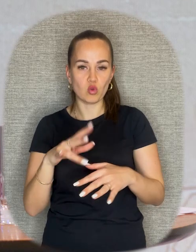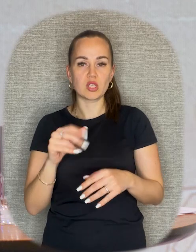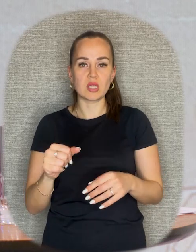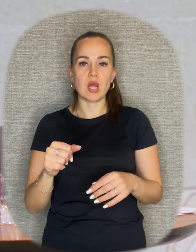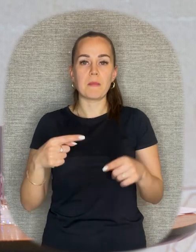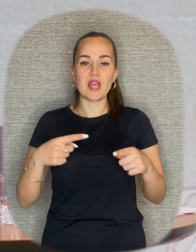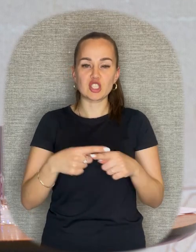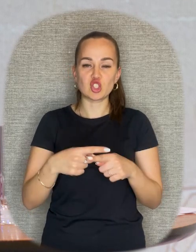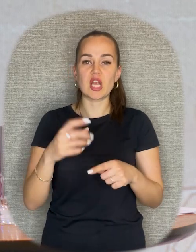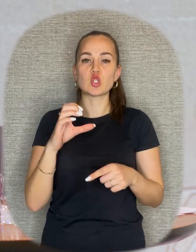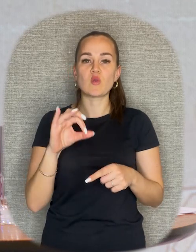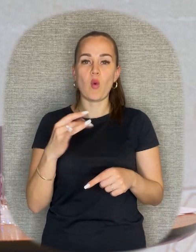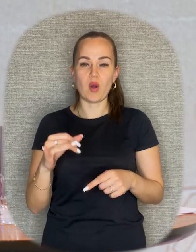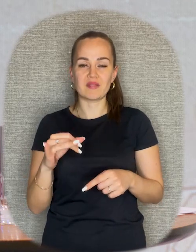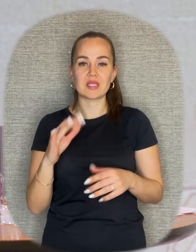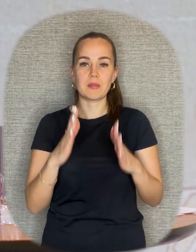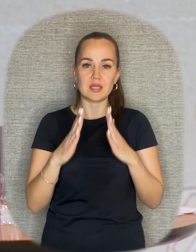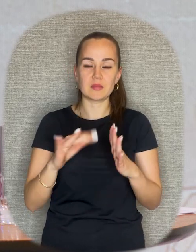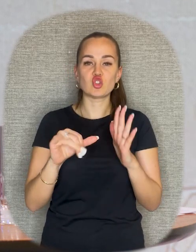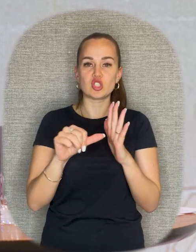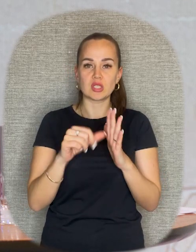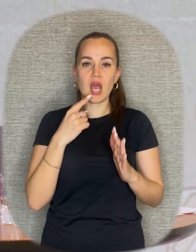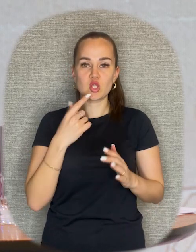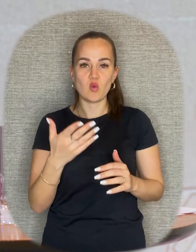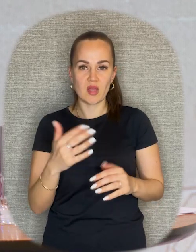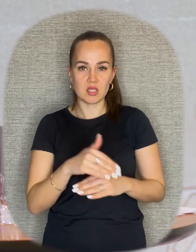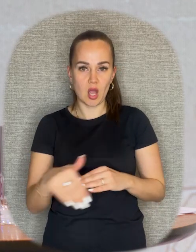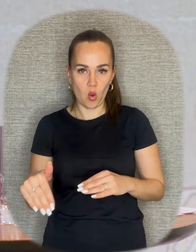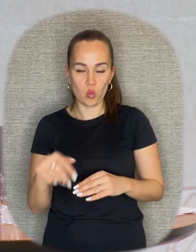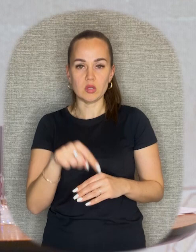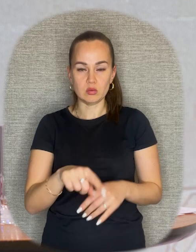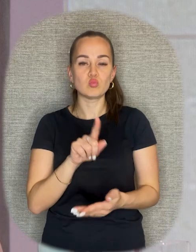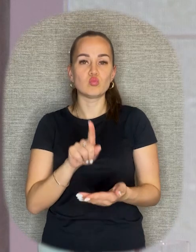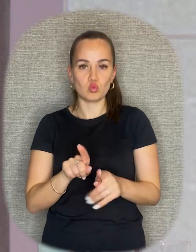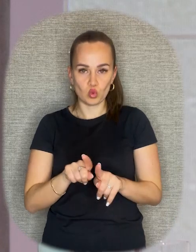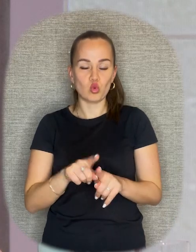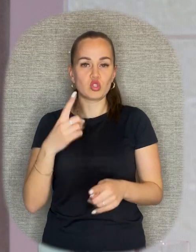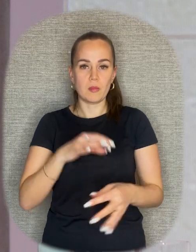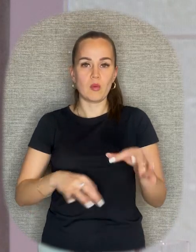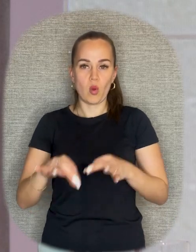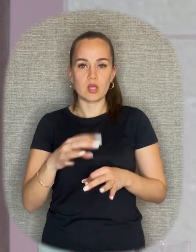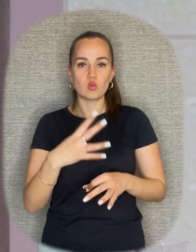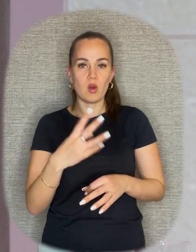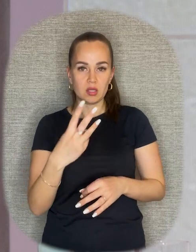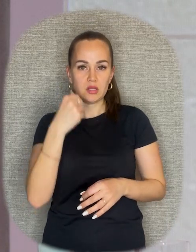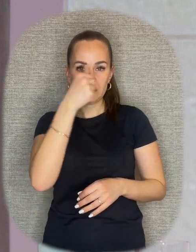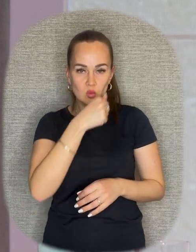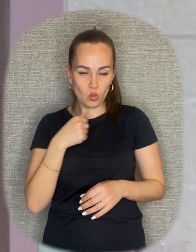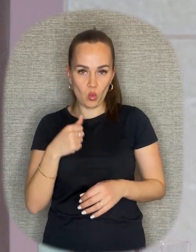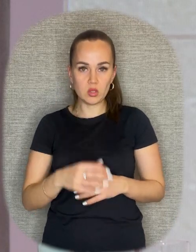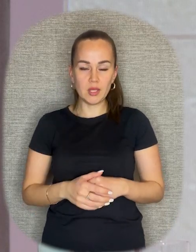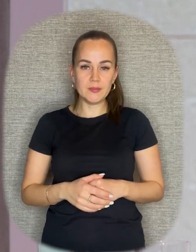от того что было задумано в со третьем соро чем годах была создана площадь на пересечении Суворовского проспекта и